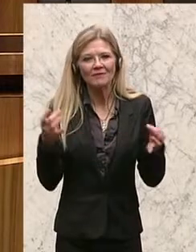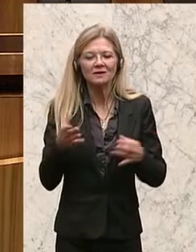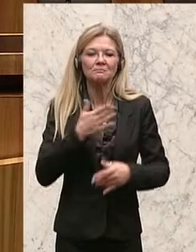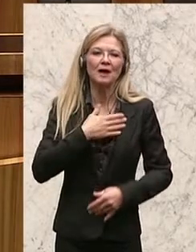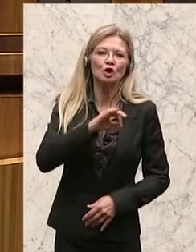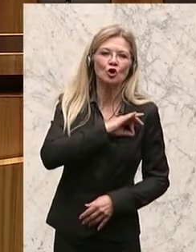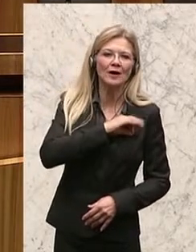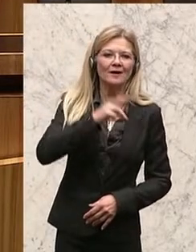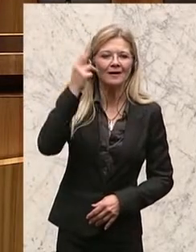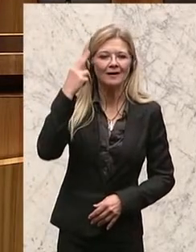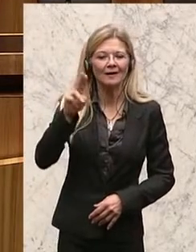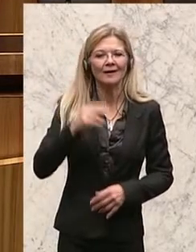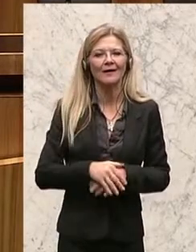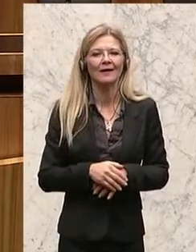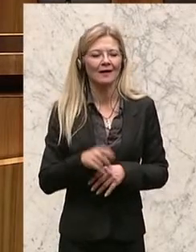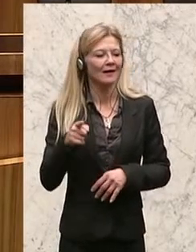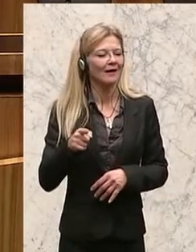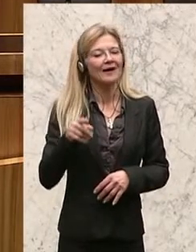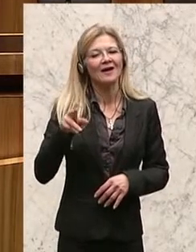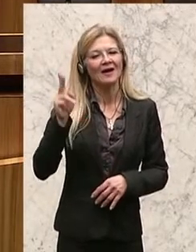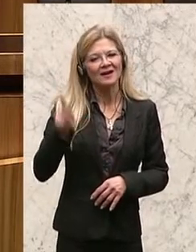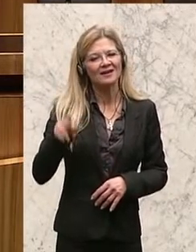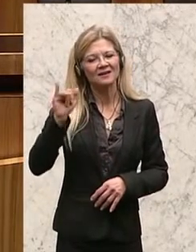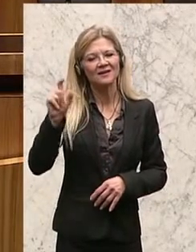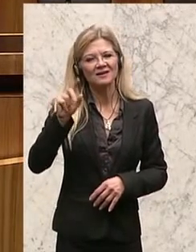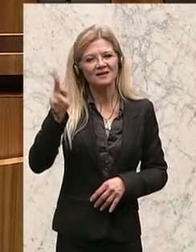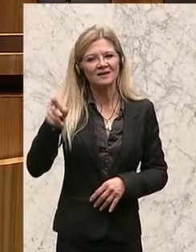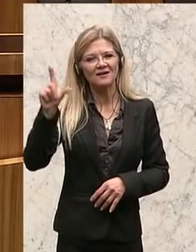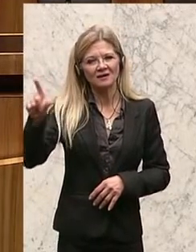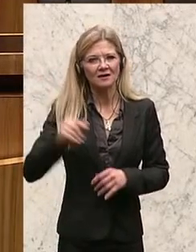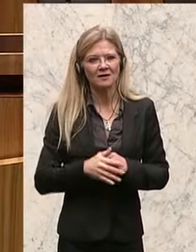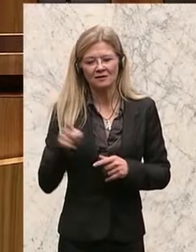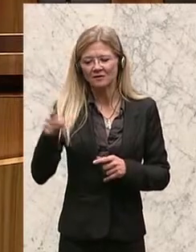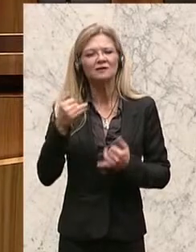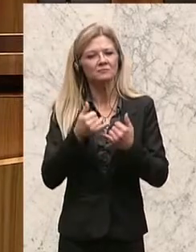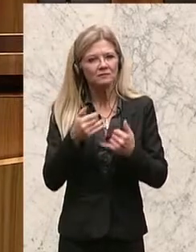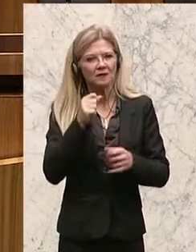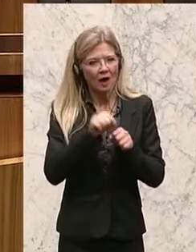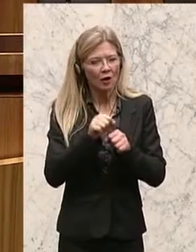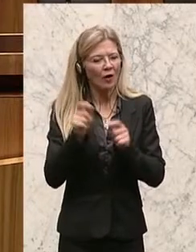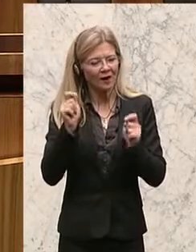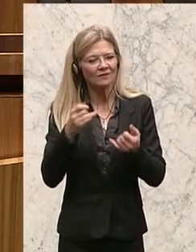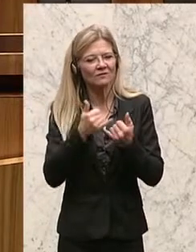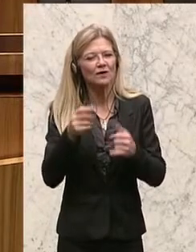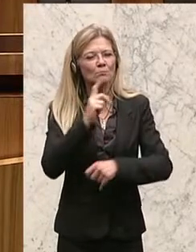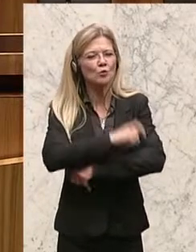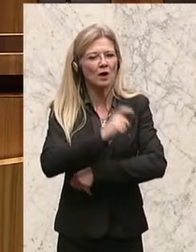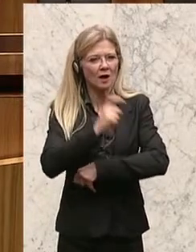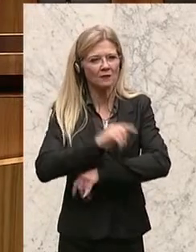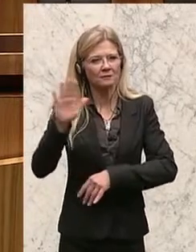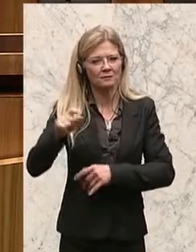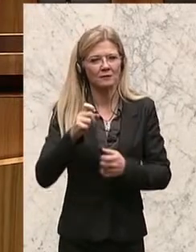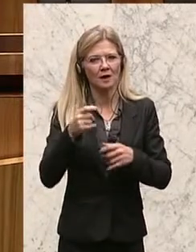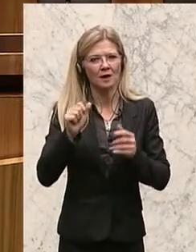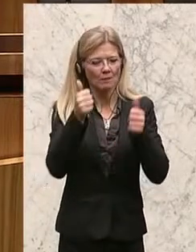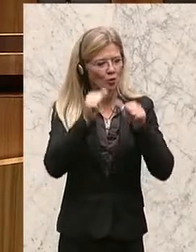Kickl. Das ist nämlich die Umsetzung des burgenländischen Modells. Und meine Damen und Herren von der SPÖ, die Arbeiterkammer